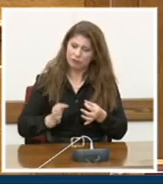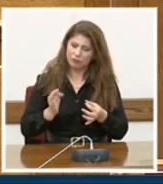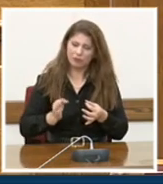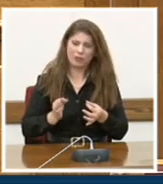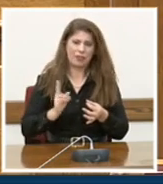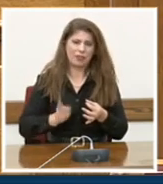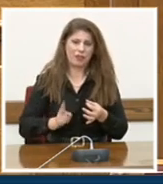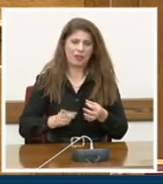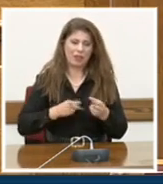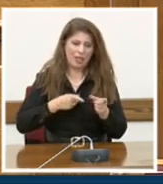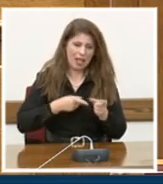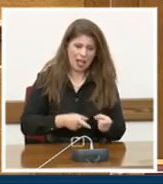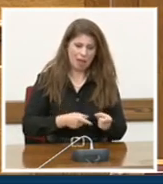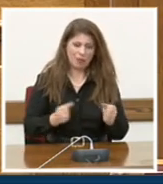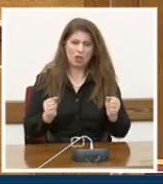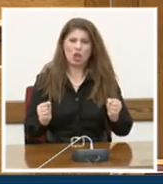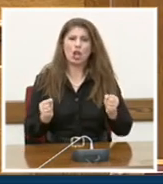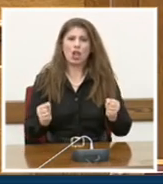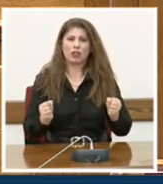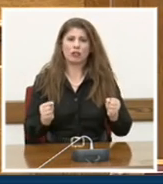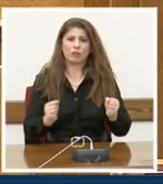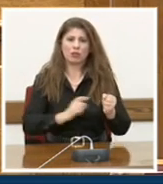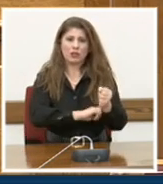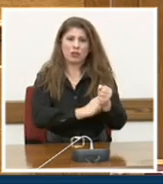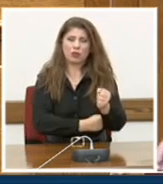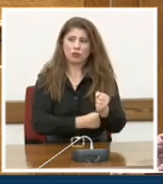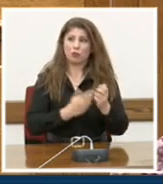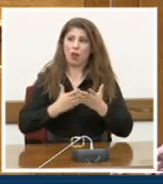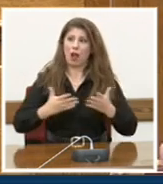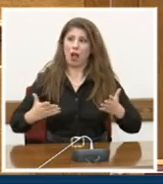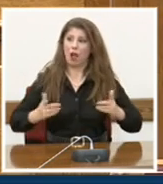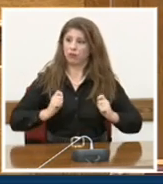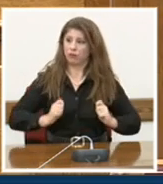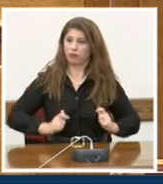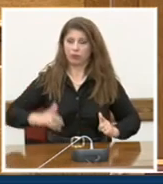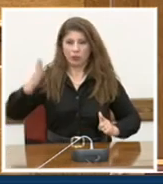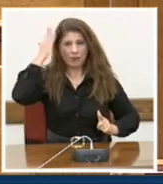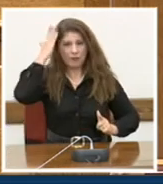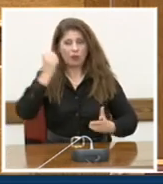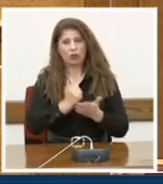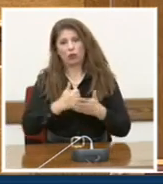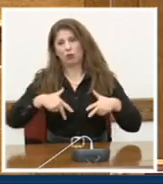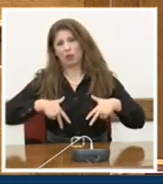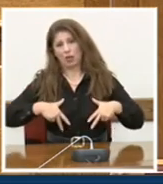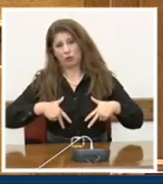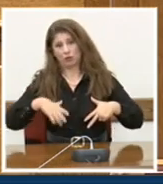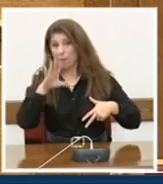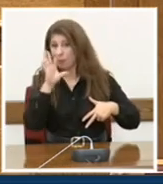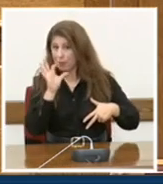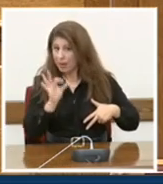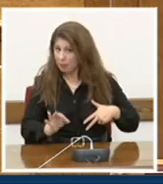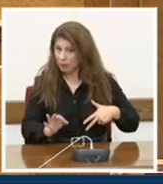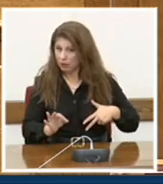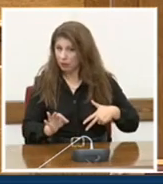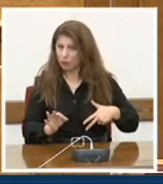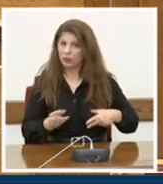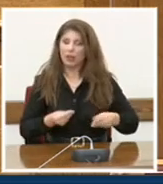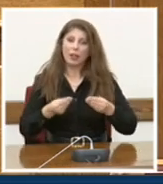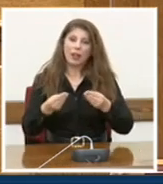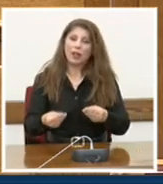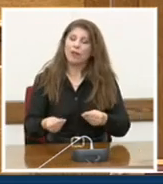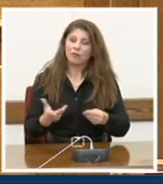απειλή κλονισμού της εξουσίας του μεγάλου κεφαλαίου και του κράτους της. Στην πραγματικότητα, δίνοντας το ελεύθερο